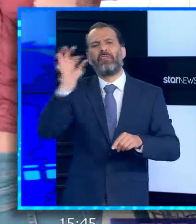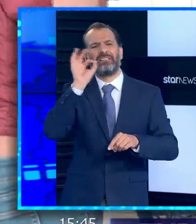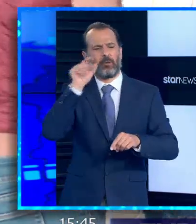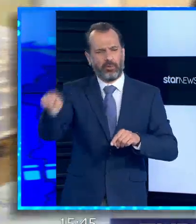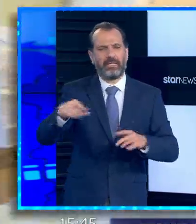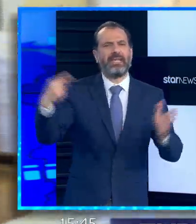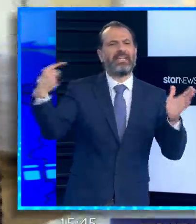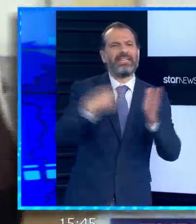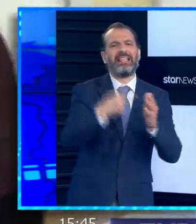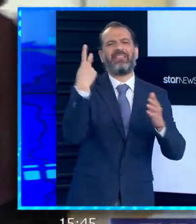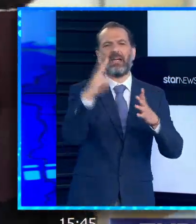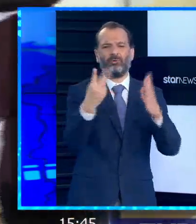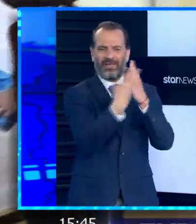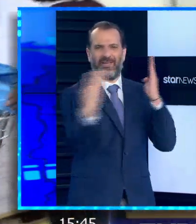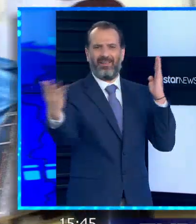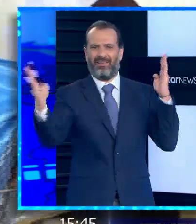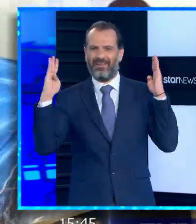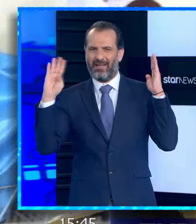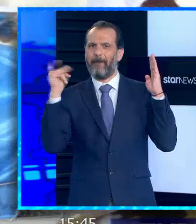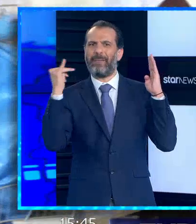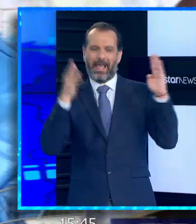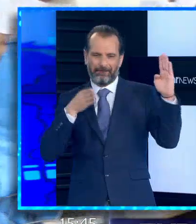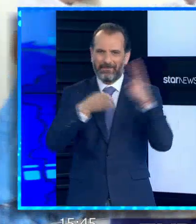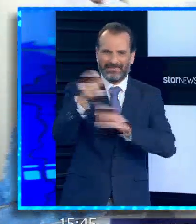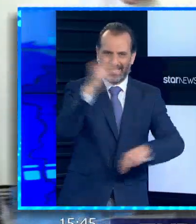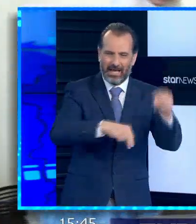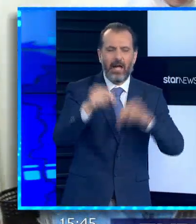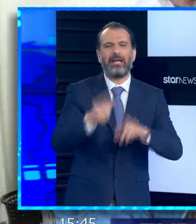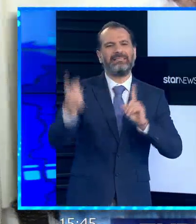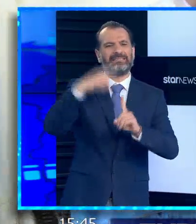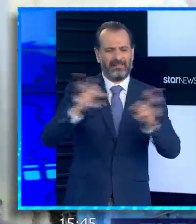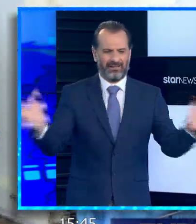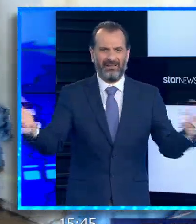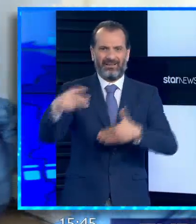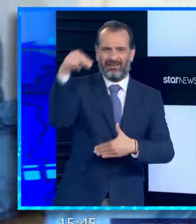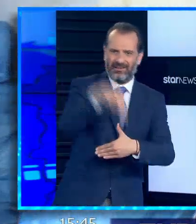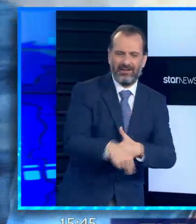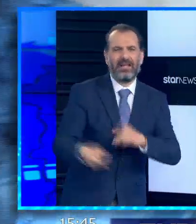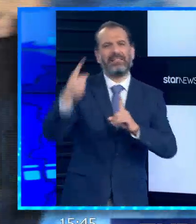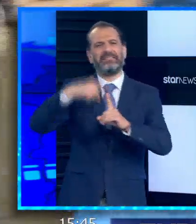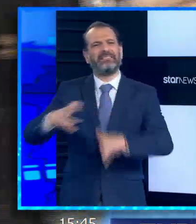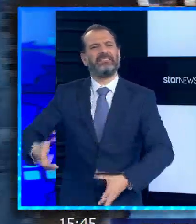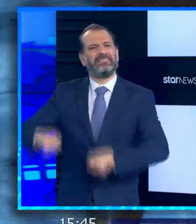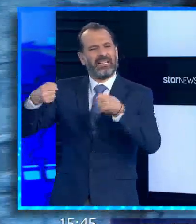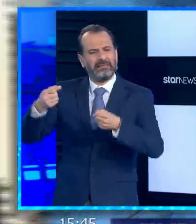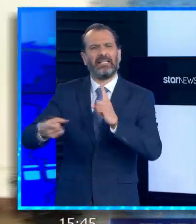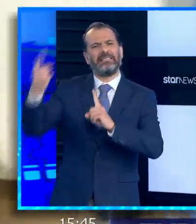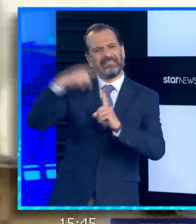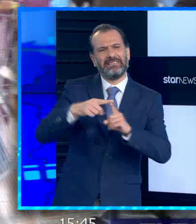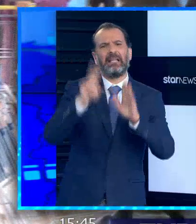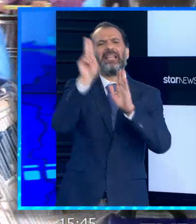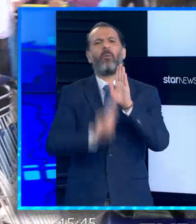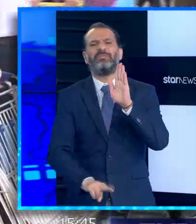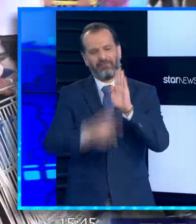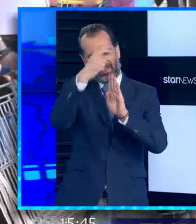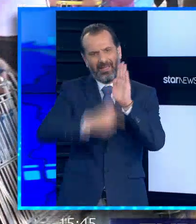μεταφέρει 1.200 παραβάν και 505 κάλπες μαζί με σάκους και ψηφοδέλτια, προκειμένου όλα να είναι έτοιμα την Κυριακή. Θα πρέπει να πούμε ότι